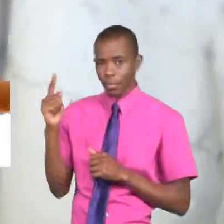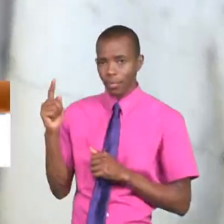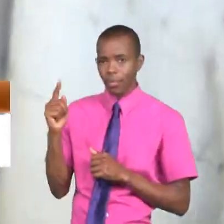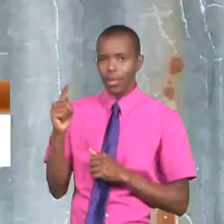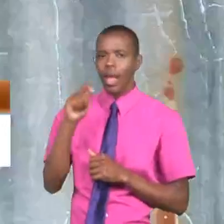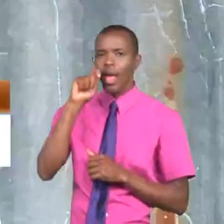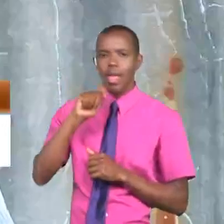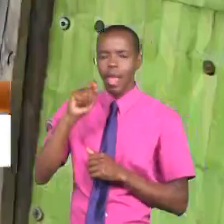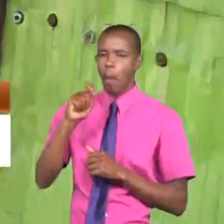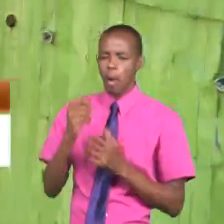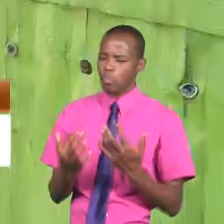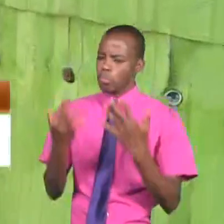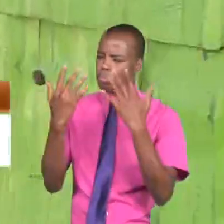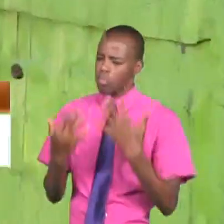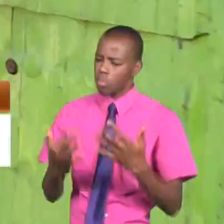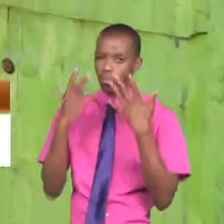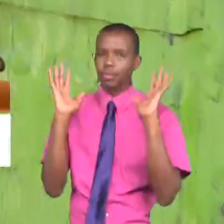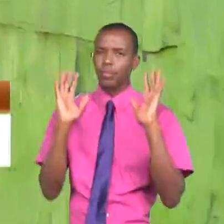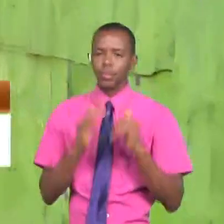nyama yote imeisha.